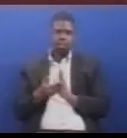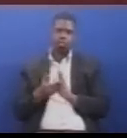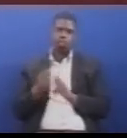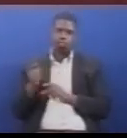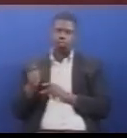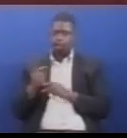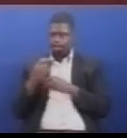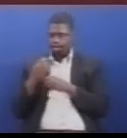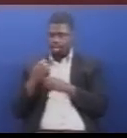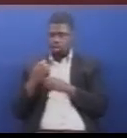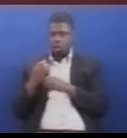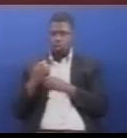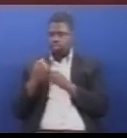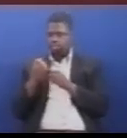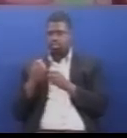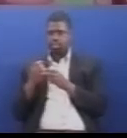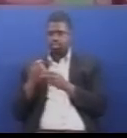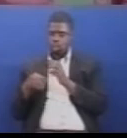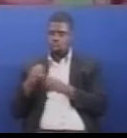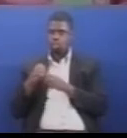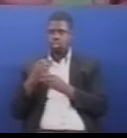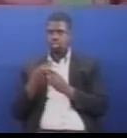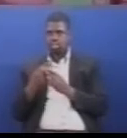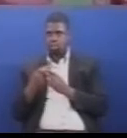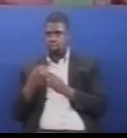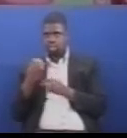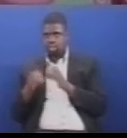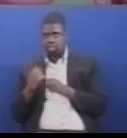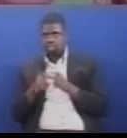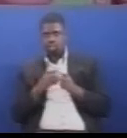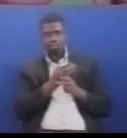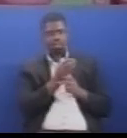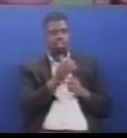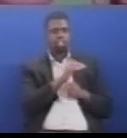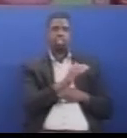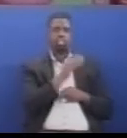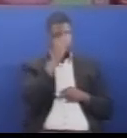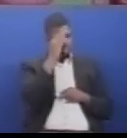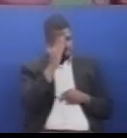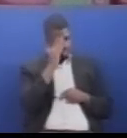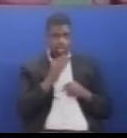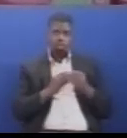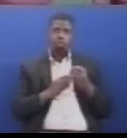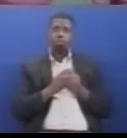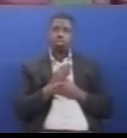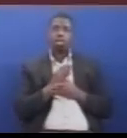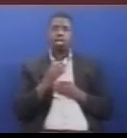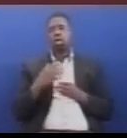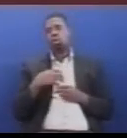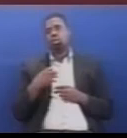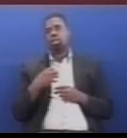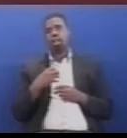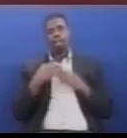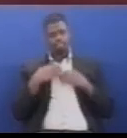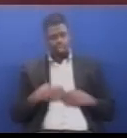Medical Sciences, pamoja na vyuo vya kiraia nje ya jeshi. Aidha, serikali kupitia Wizara ya Afya imeendelea kuwadhamini